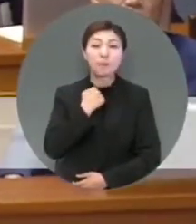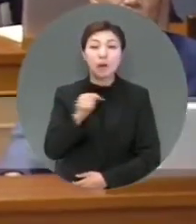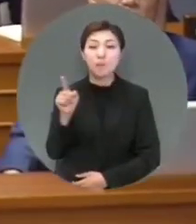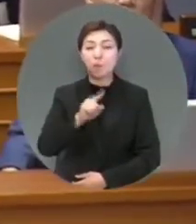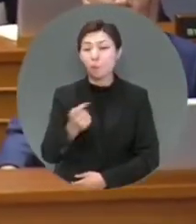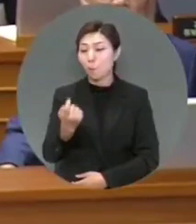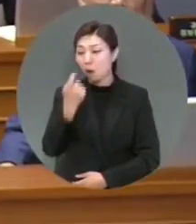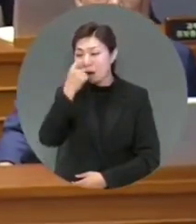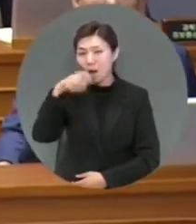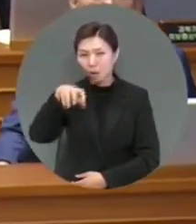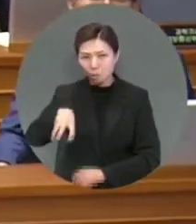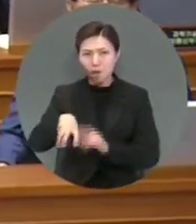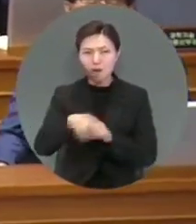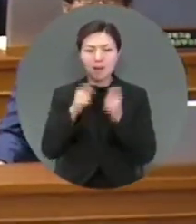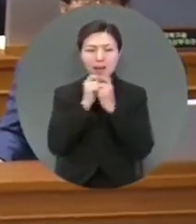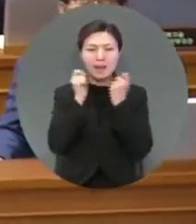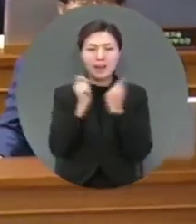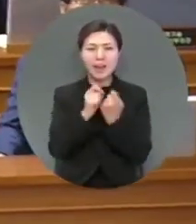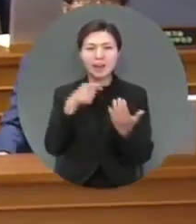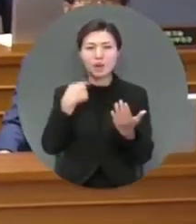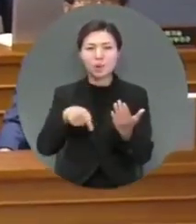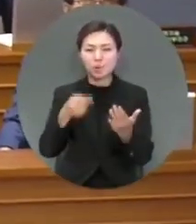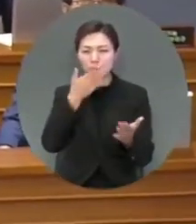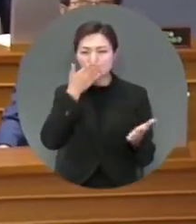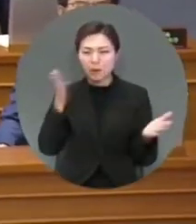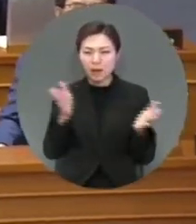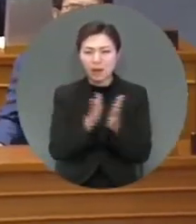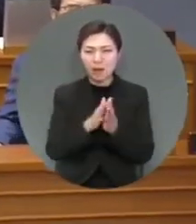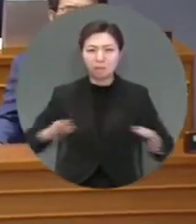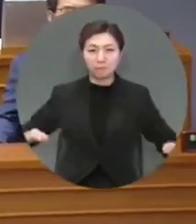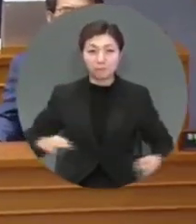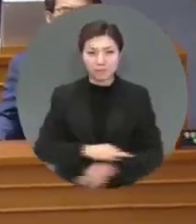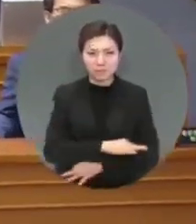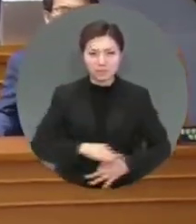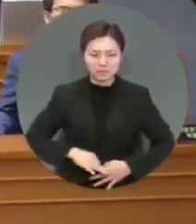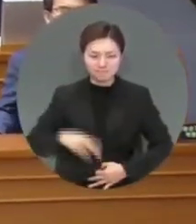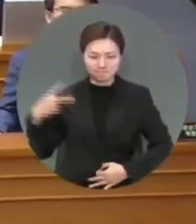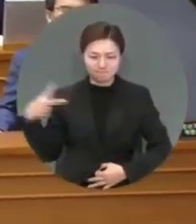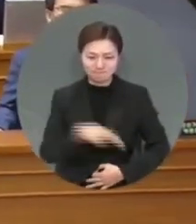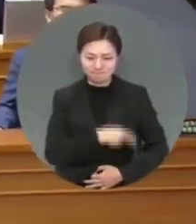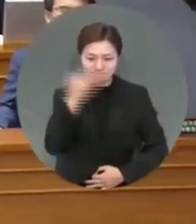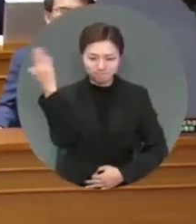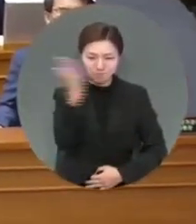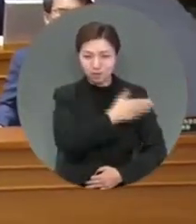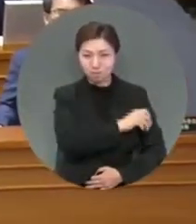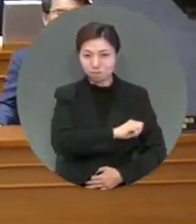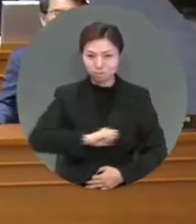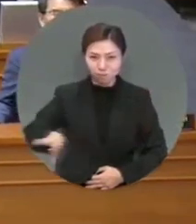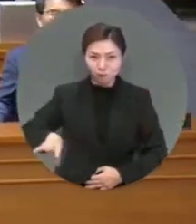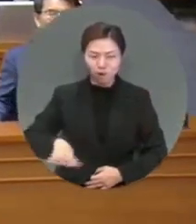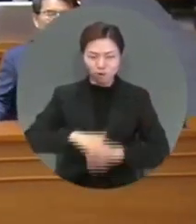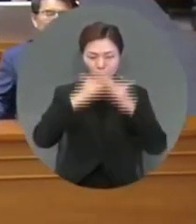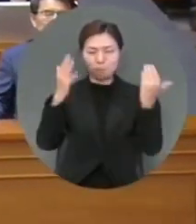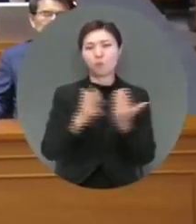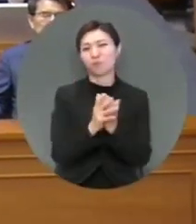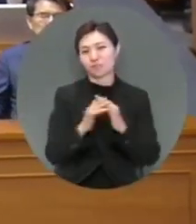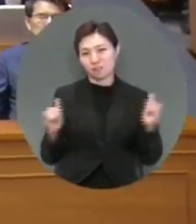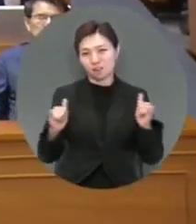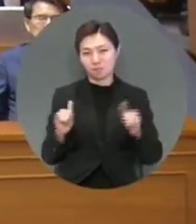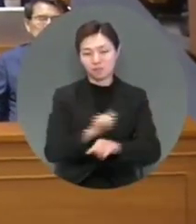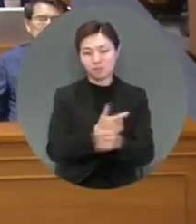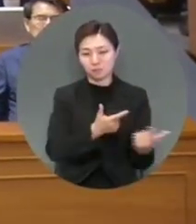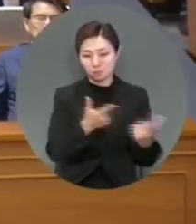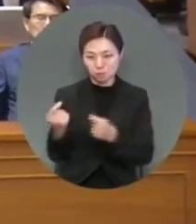입시를 실현하여 누구나 공평하게 꿈을 이룰 수 있는 교육 시스템으로 변화시켜가고